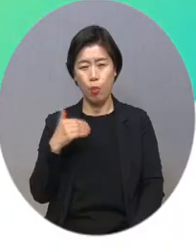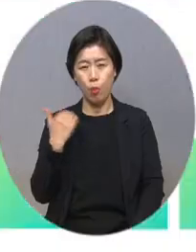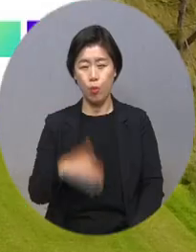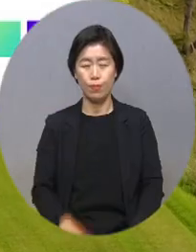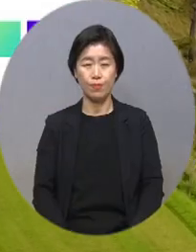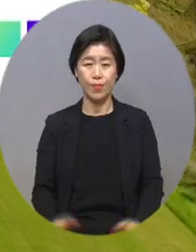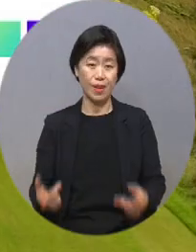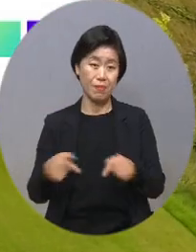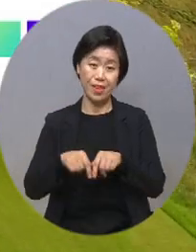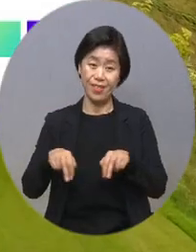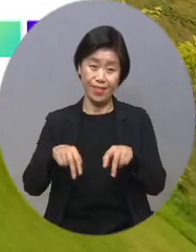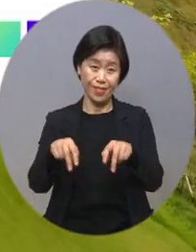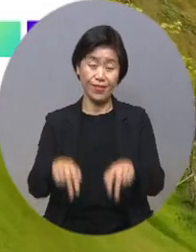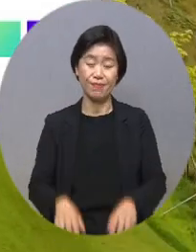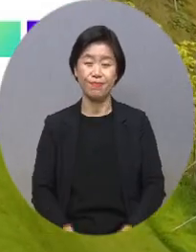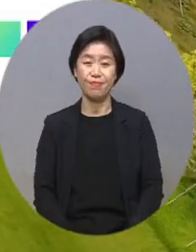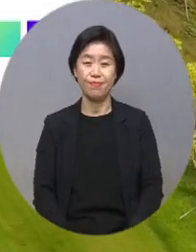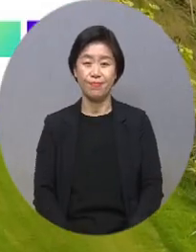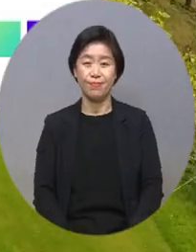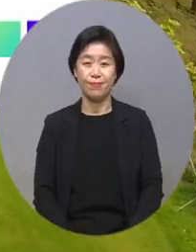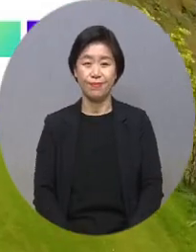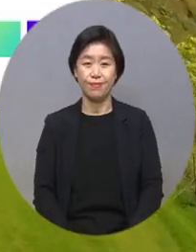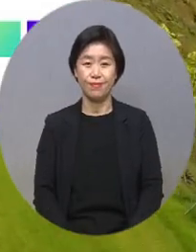걸어요. 어.